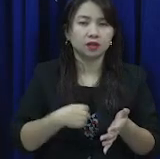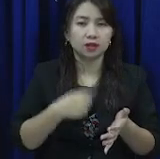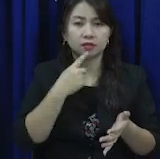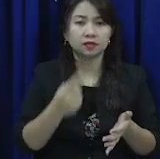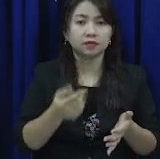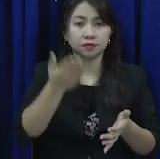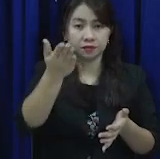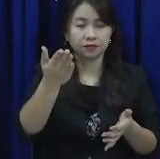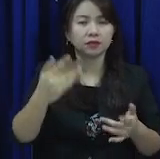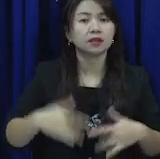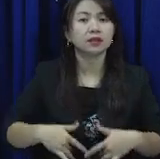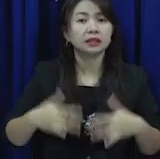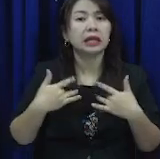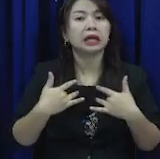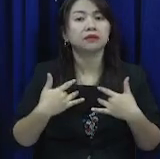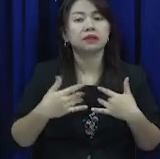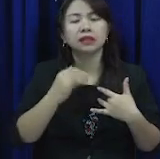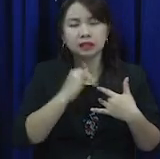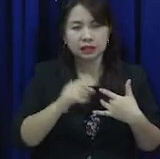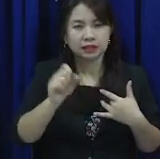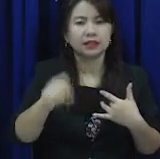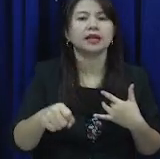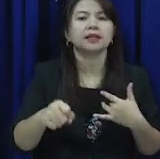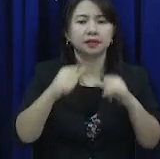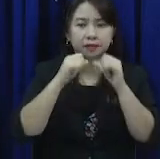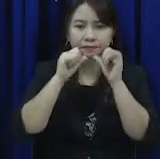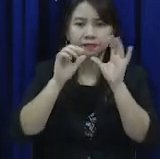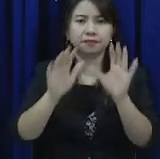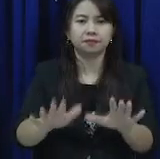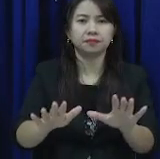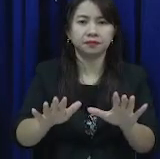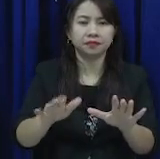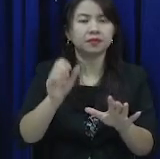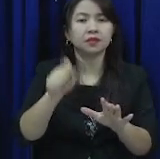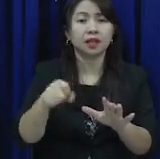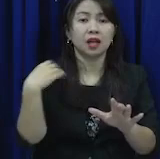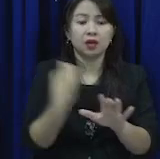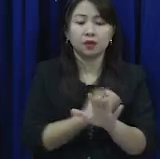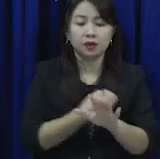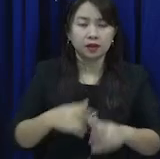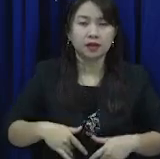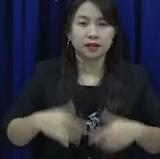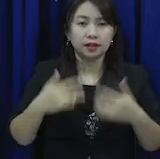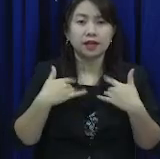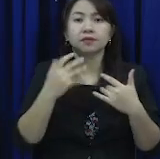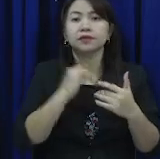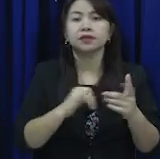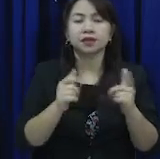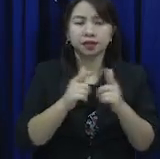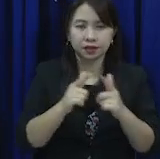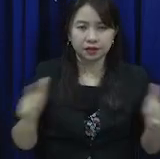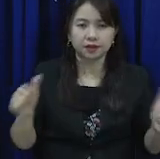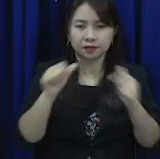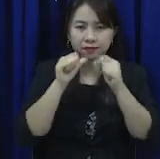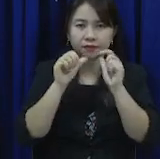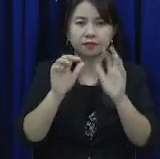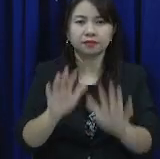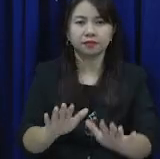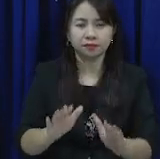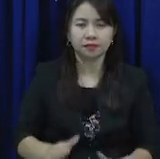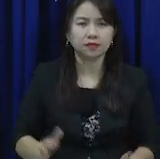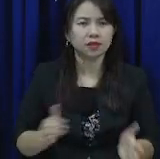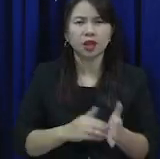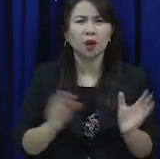life itself is already a blessing Amen buhay pa lang magpapala Na Eh y tablado na wala kang perang ma